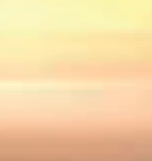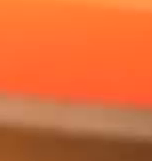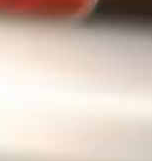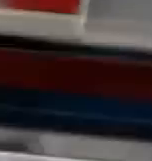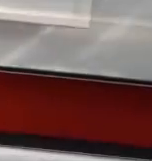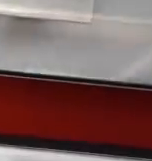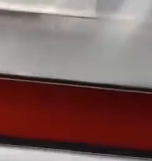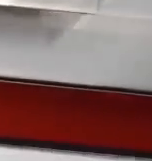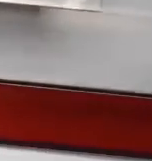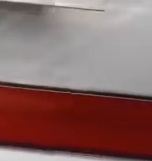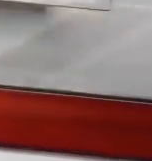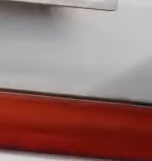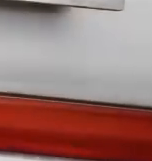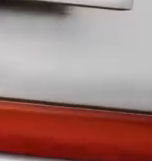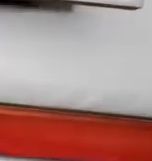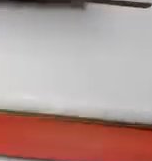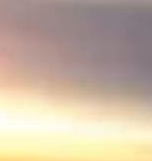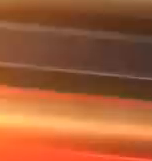Exclusivo!